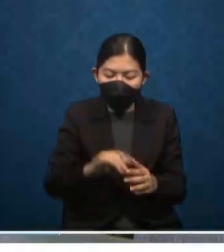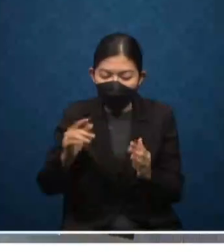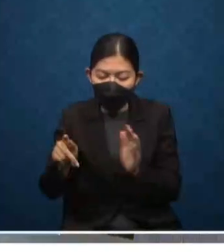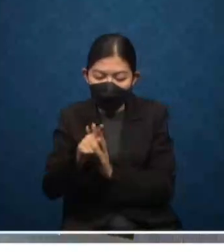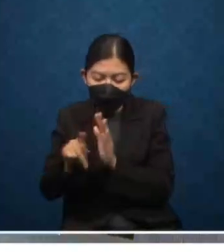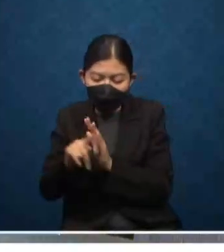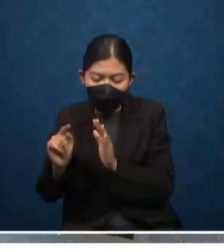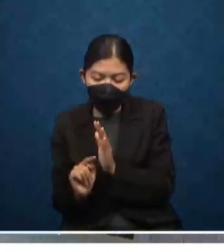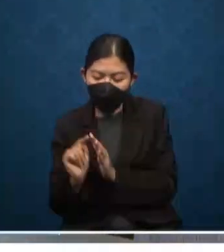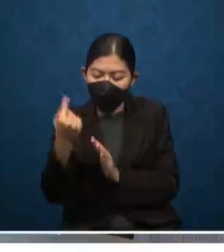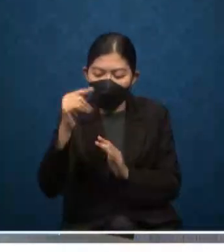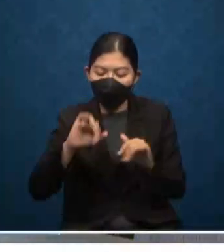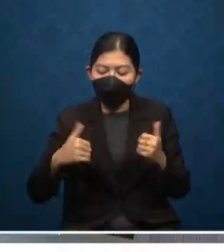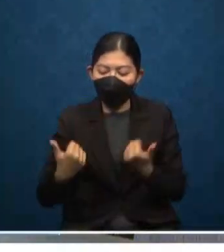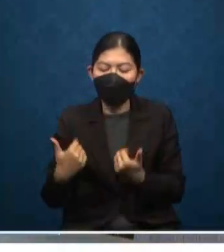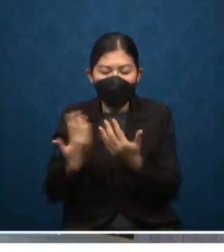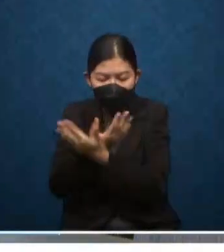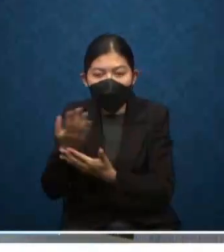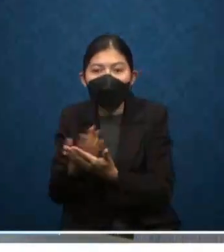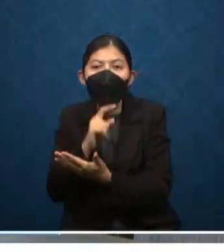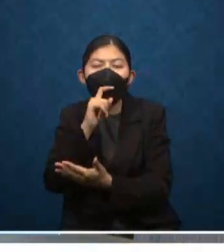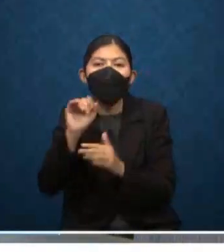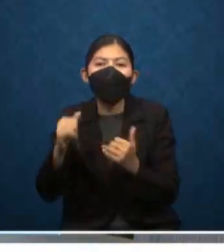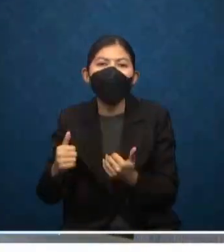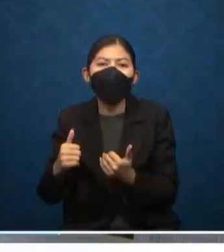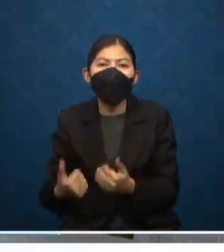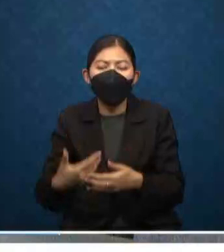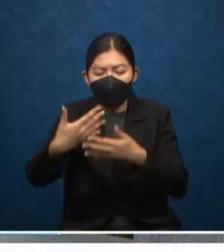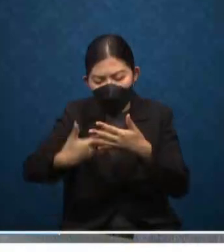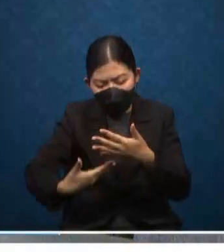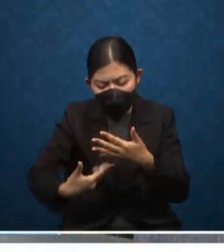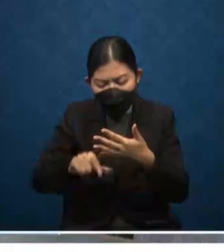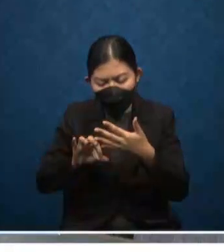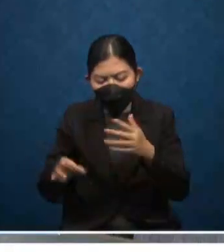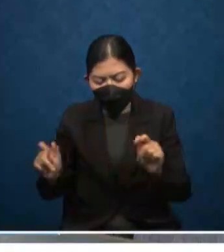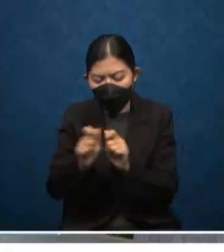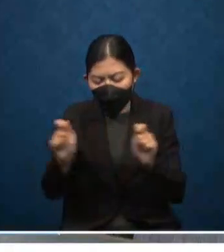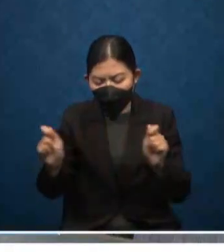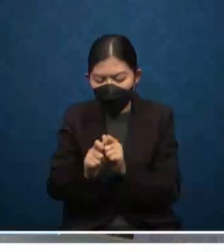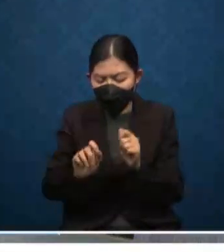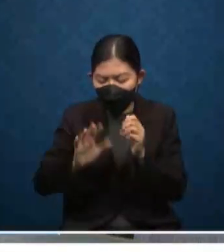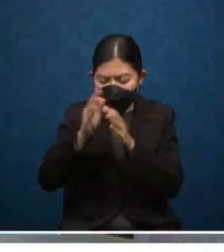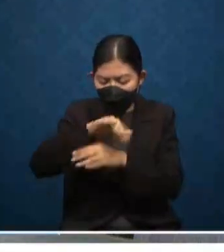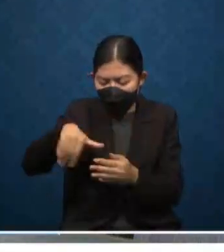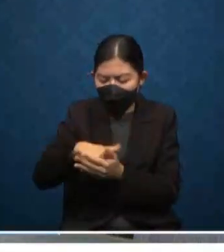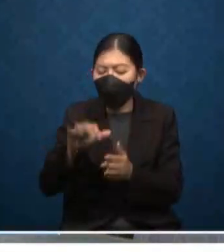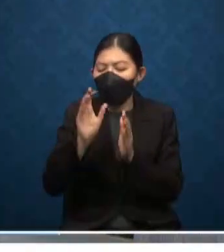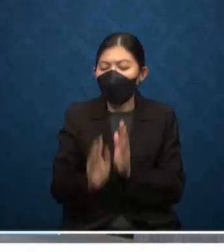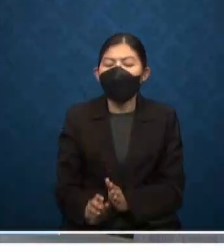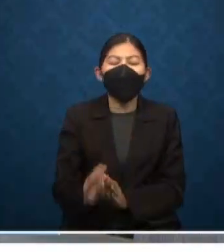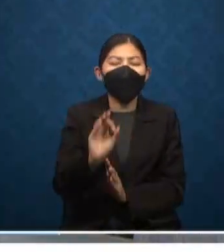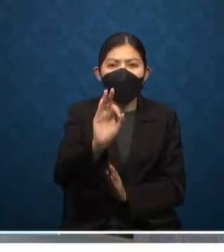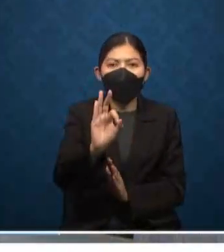ปัจจุบันฉบับขณะนี้ที่เรากำลังพิจารณาอยู่เนี่ยมีทั้งหมด9อนุปรากฏว่าท่านไปตั